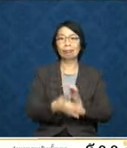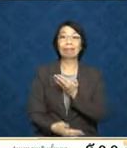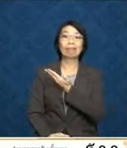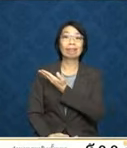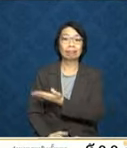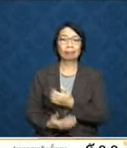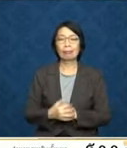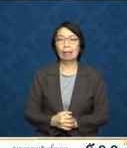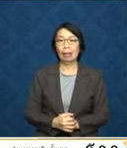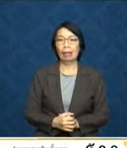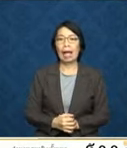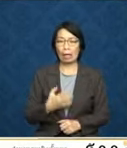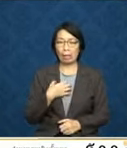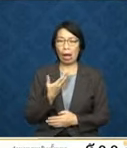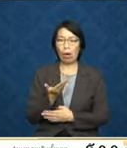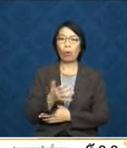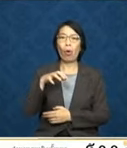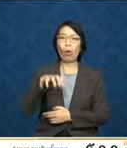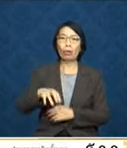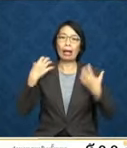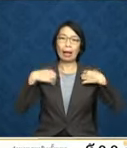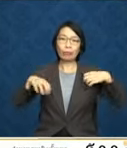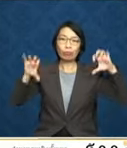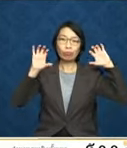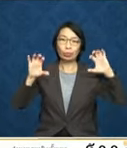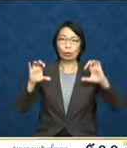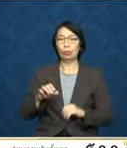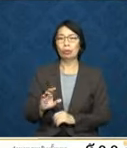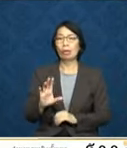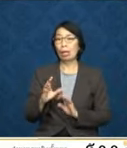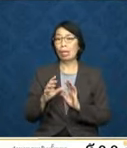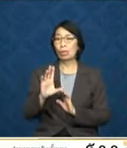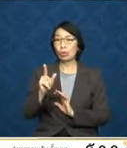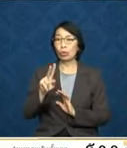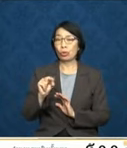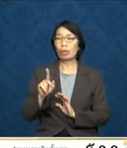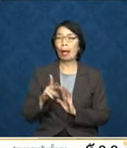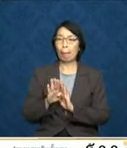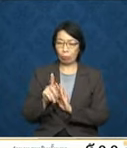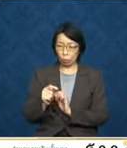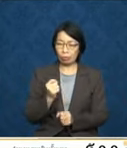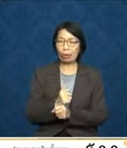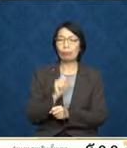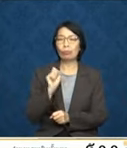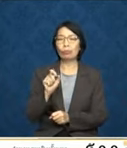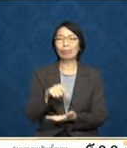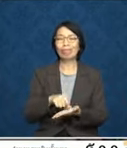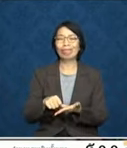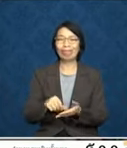านทางหลวงชนบทเข้าไปแก้ไขด้วยนะครับขอบคุณมากครับท่านประธานครับ